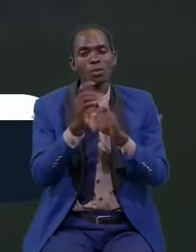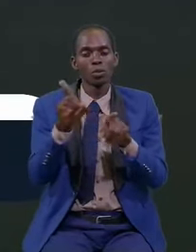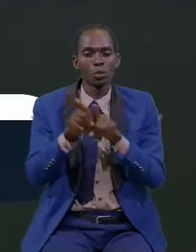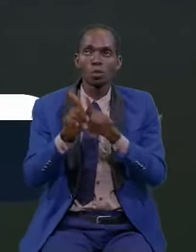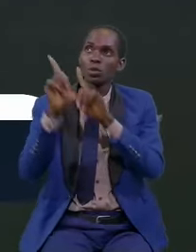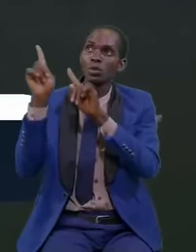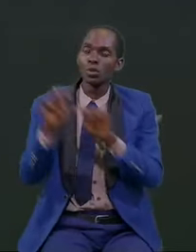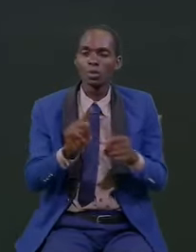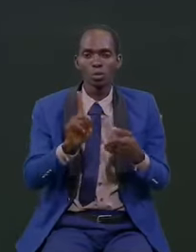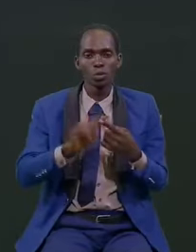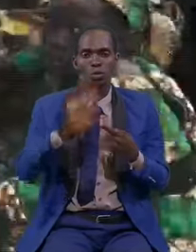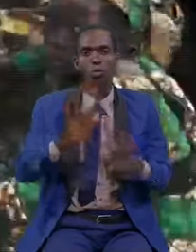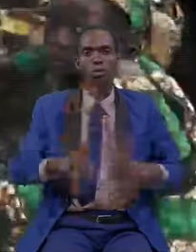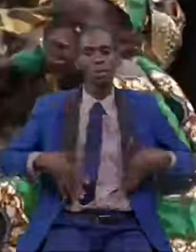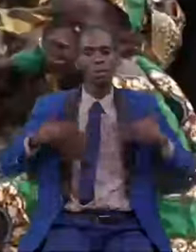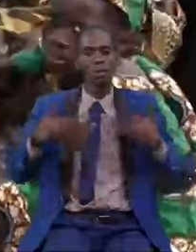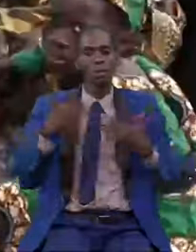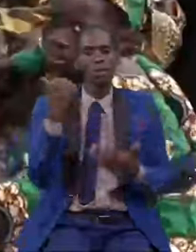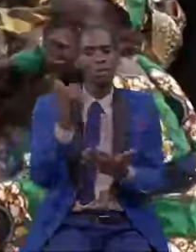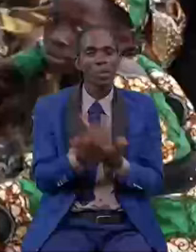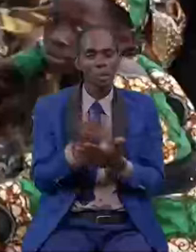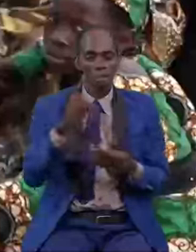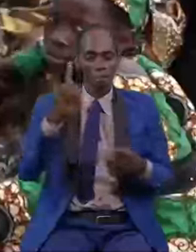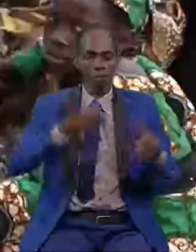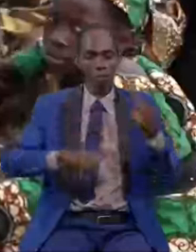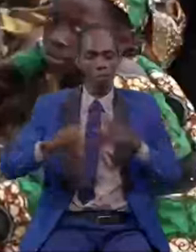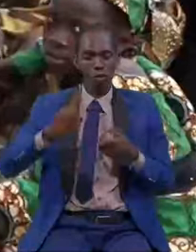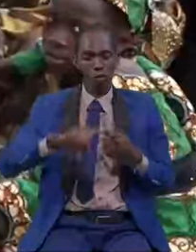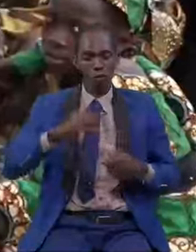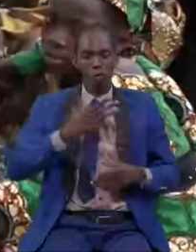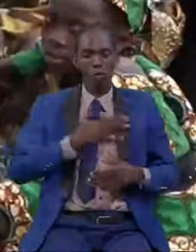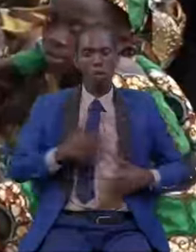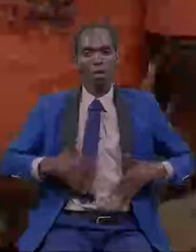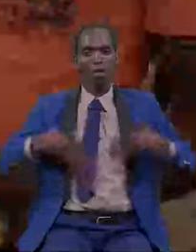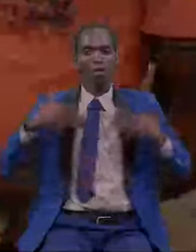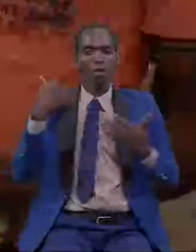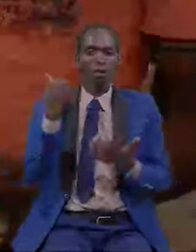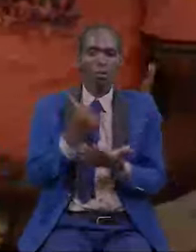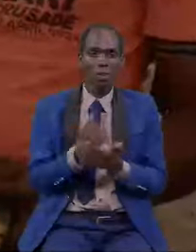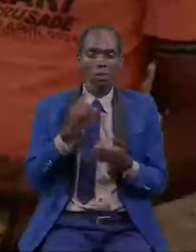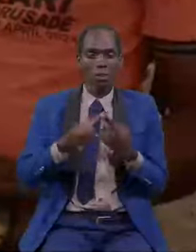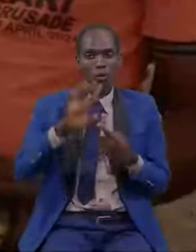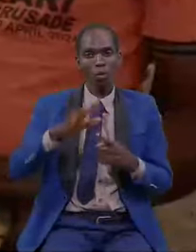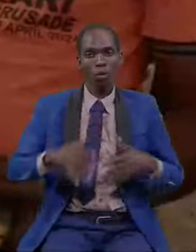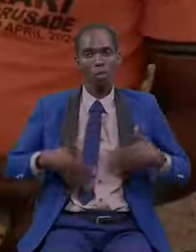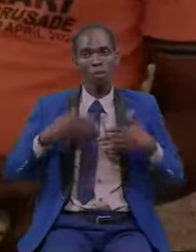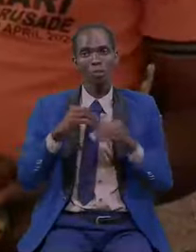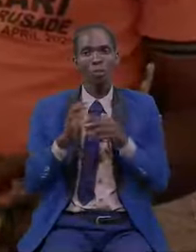vie, à ma vie, à votre vie.